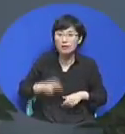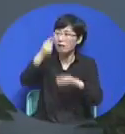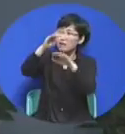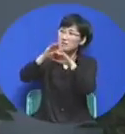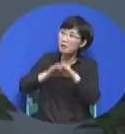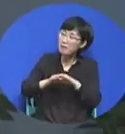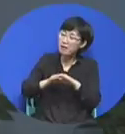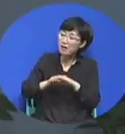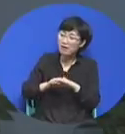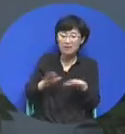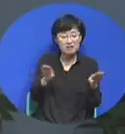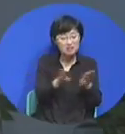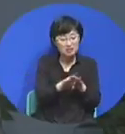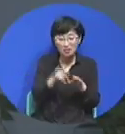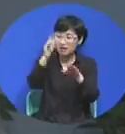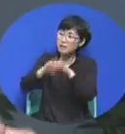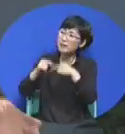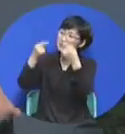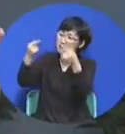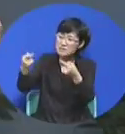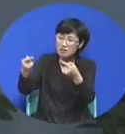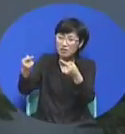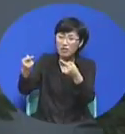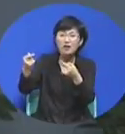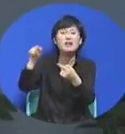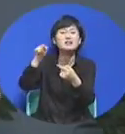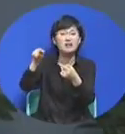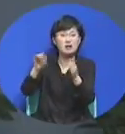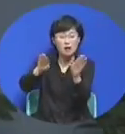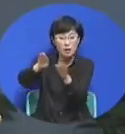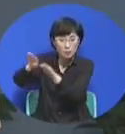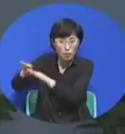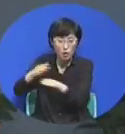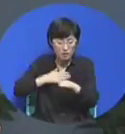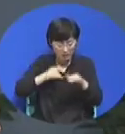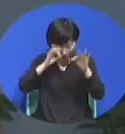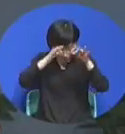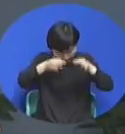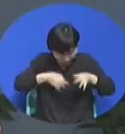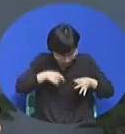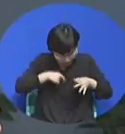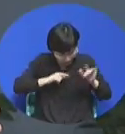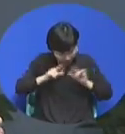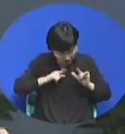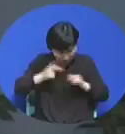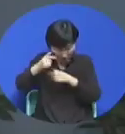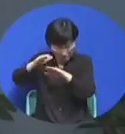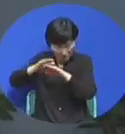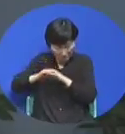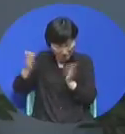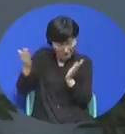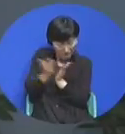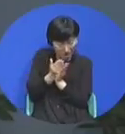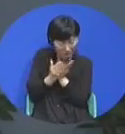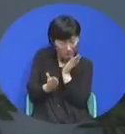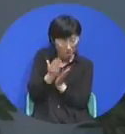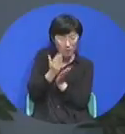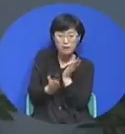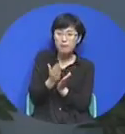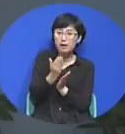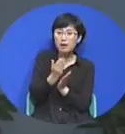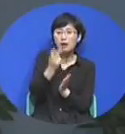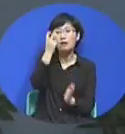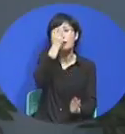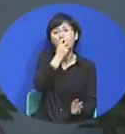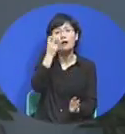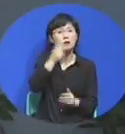드리고 안 드리고 잘 드리고 못 드리고 아무 상관없습니다. 그러나 상태하고는 완전히 관계 있습니다. Really, we might consider it very lightly about whether we come to worship or not, whether we